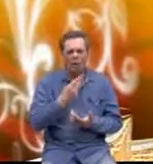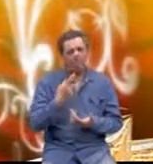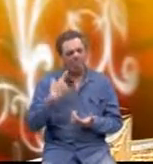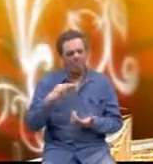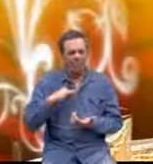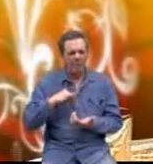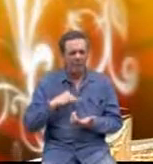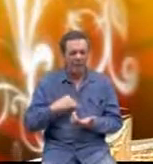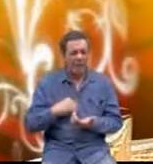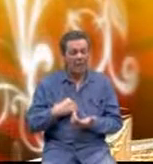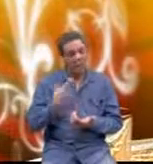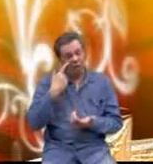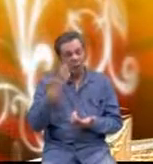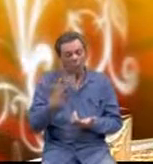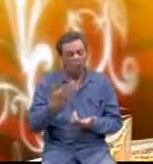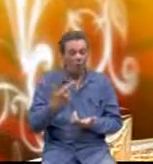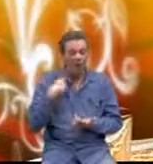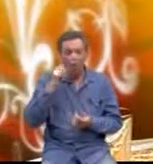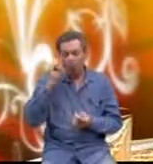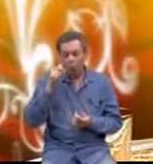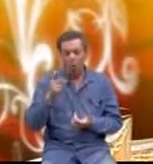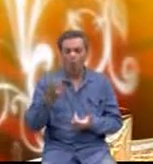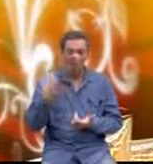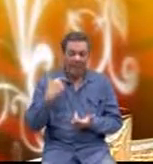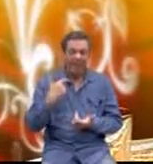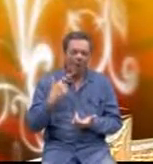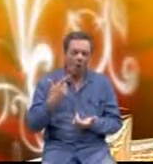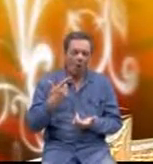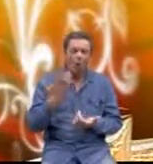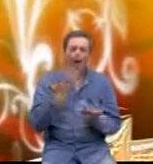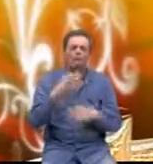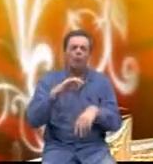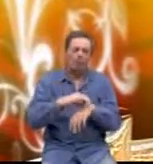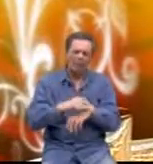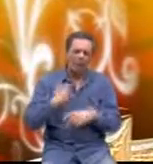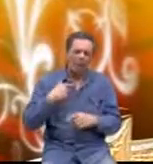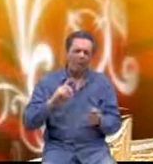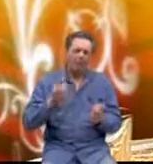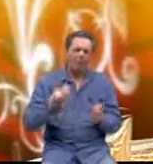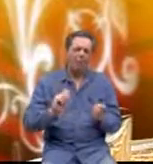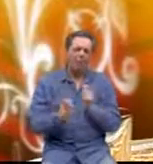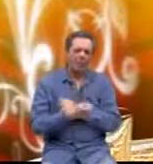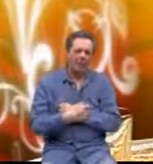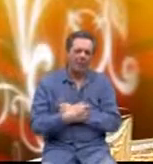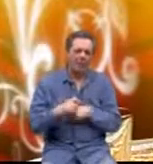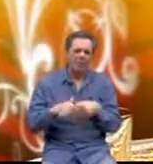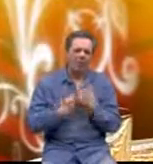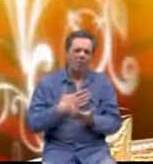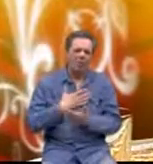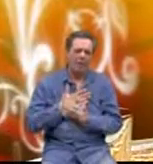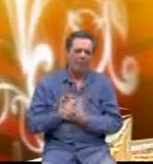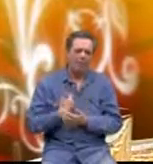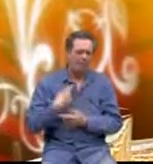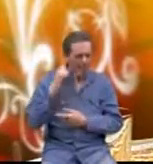to čudo nije psihoterapija, to je kognitivno-bihevioralna terapija koja nam može promijeniti neke stvari o sebi.